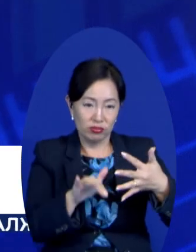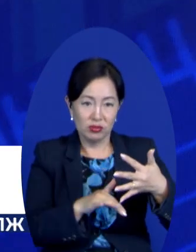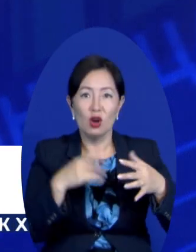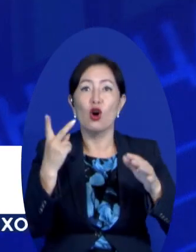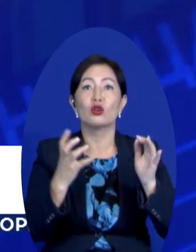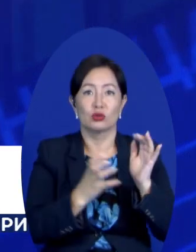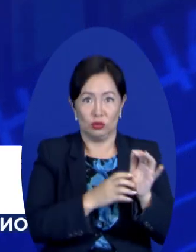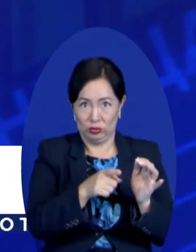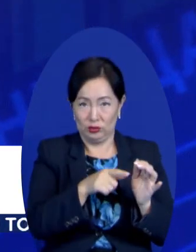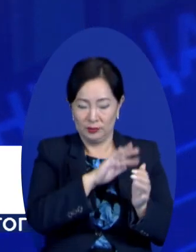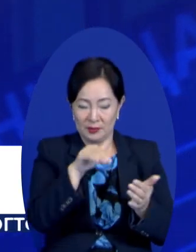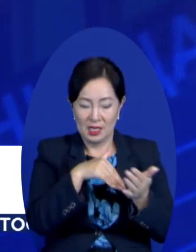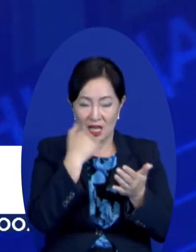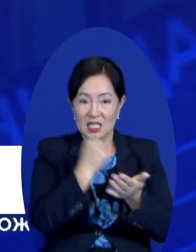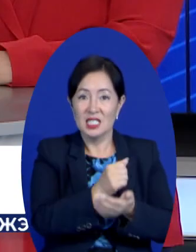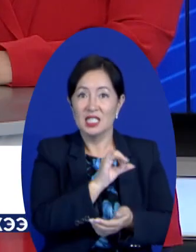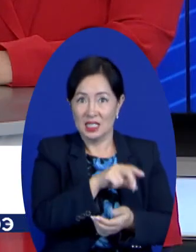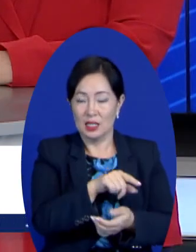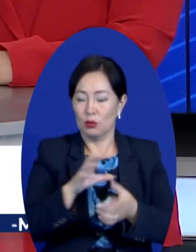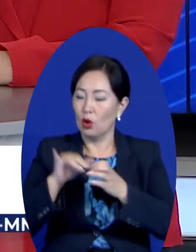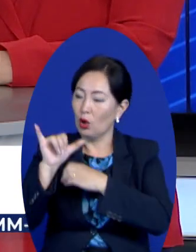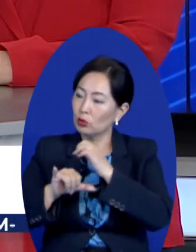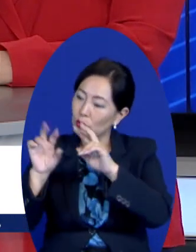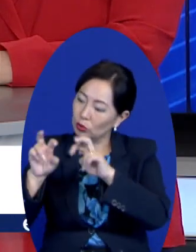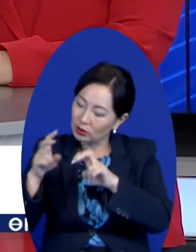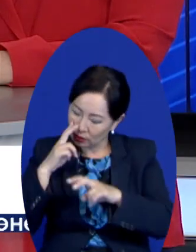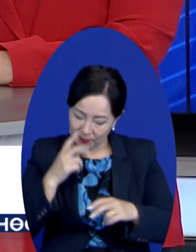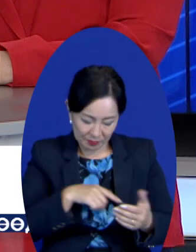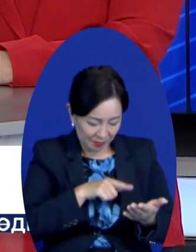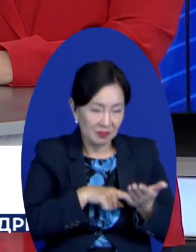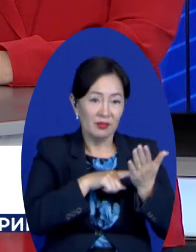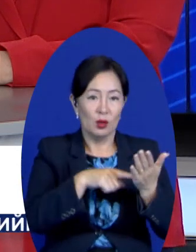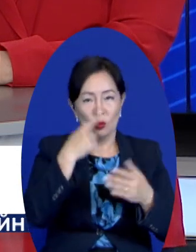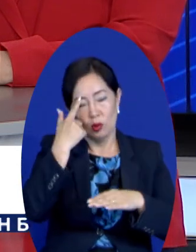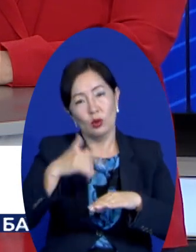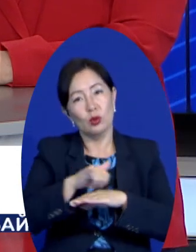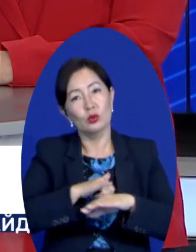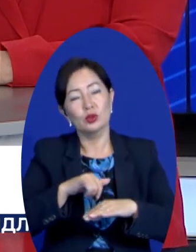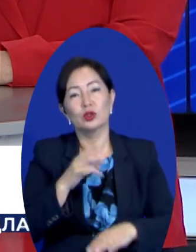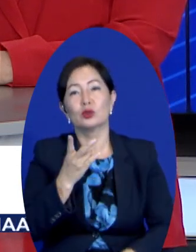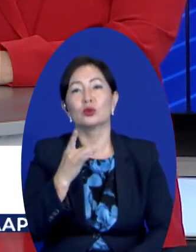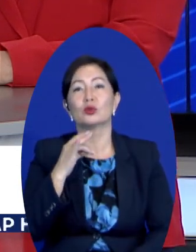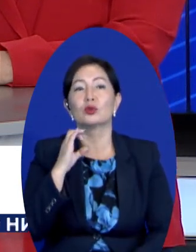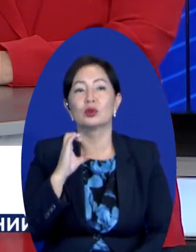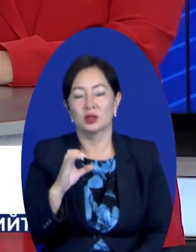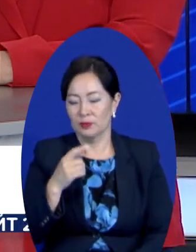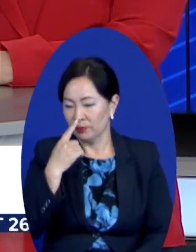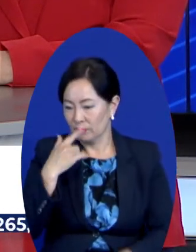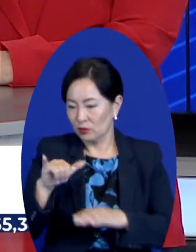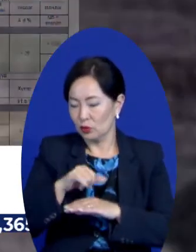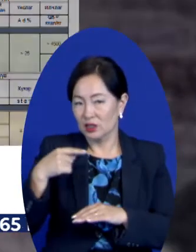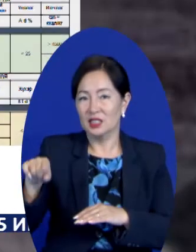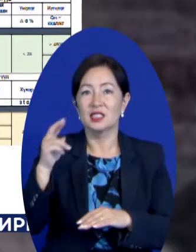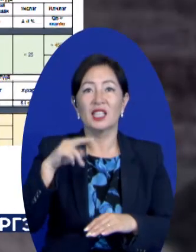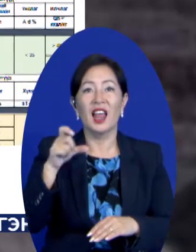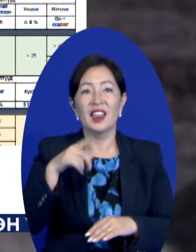стандартыг батлуулахын тулд бас бид нэлээд олон улсын судалгаа бол хийсэн байгаа. За манай Монгол улсын нүүрс бол дийлэнх нь бол ингээд бүгд найрамдах хятад ард улс руу